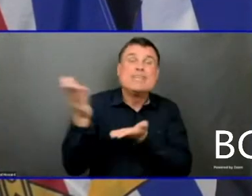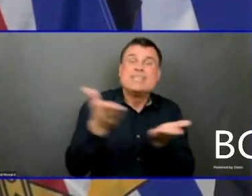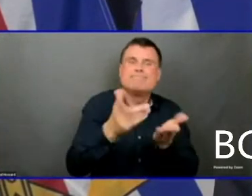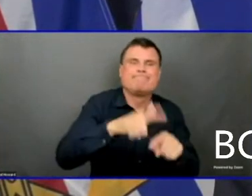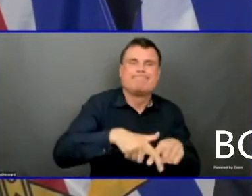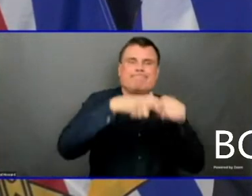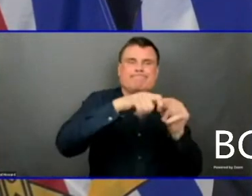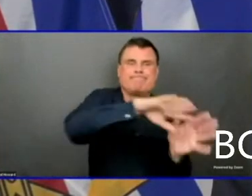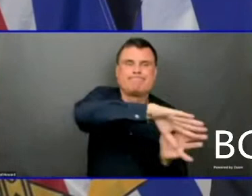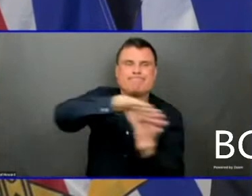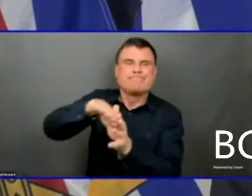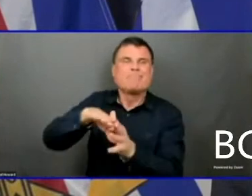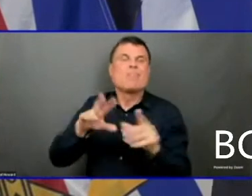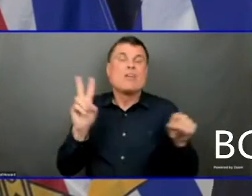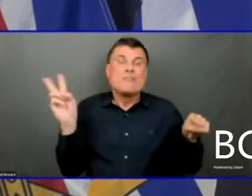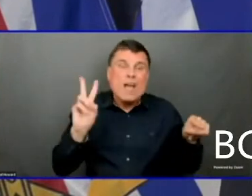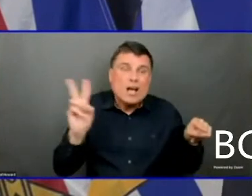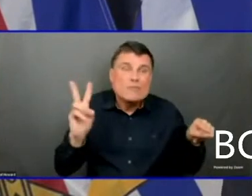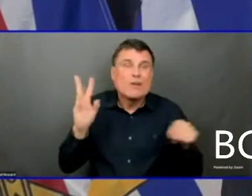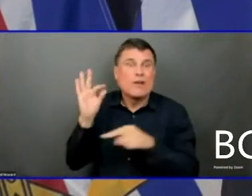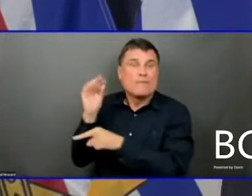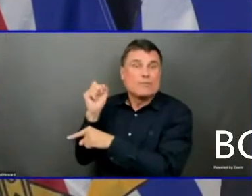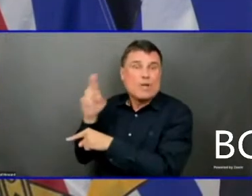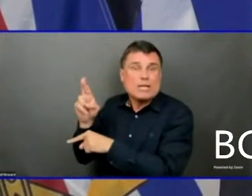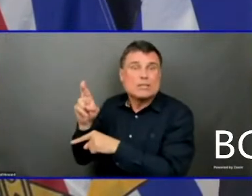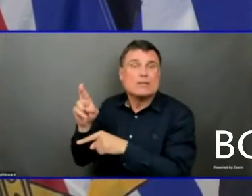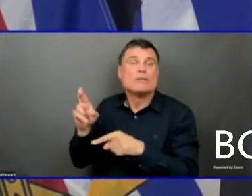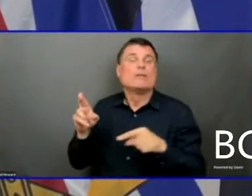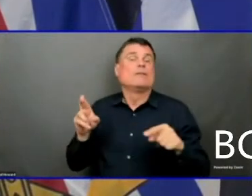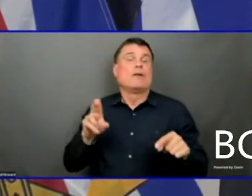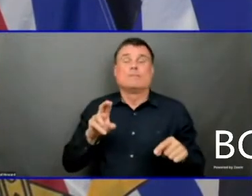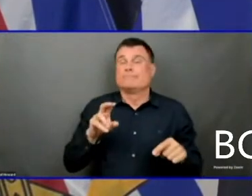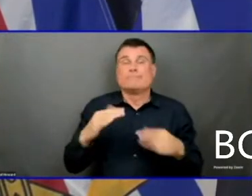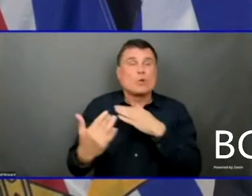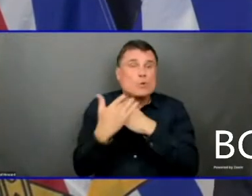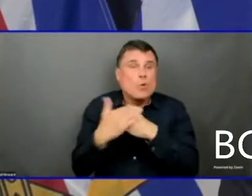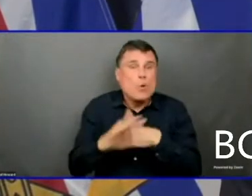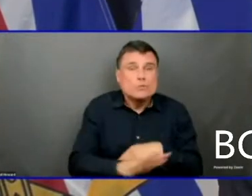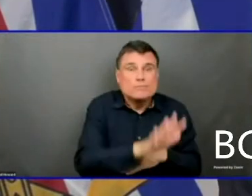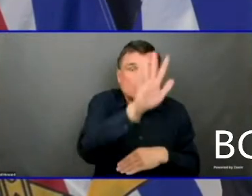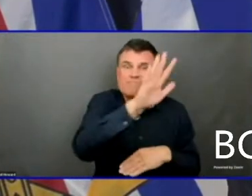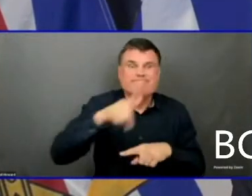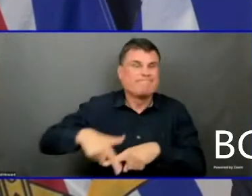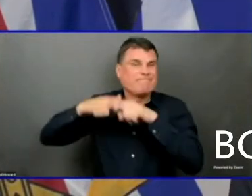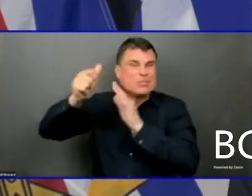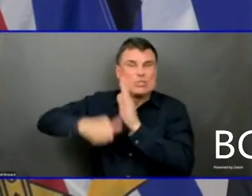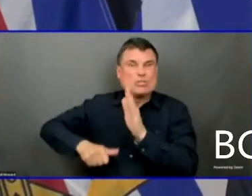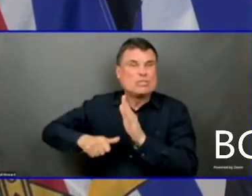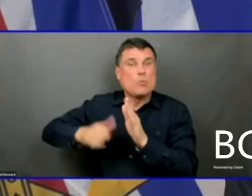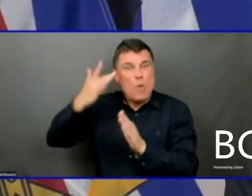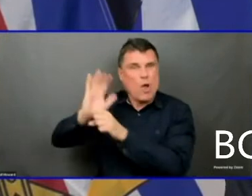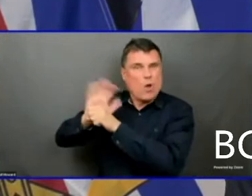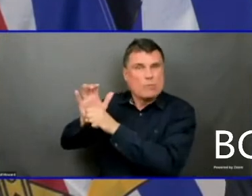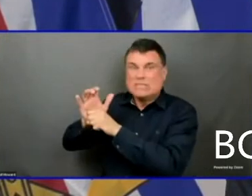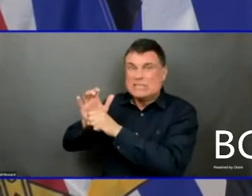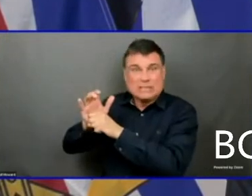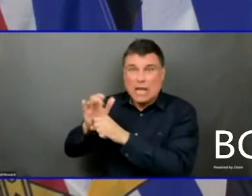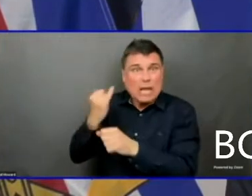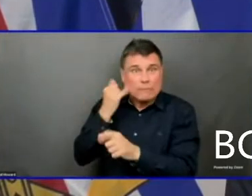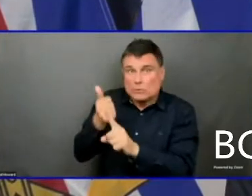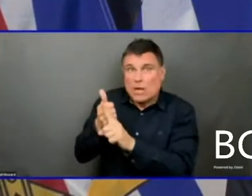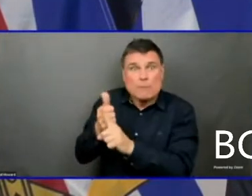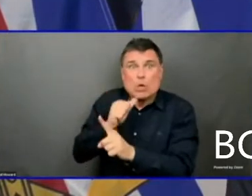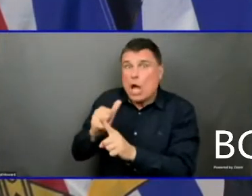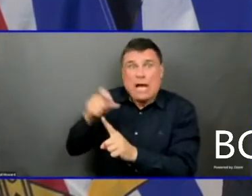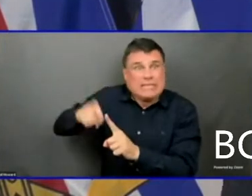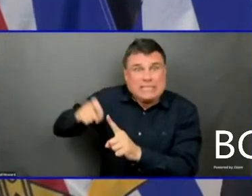上现在状况稳定了。所以伯尼医生说了，只要你打了疫苗21